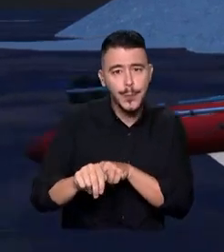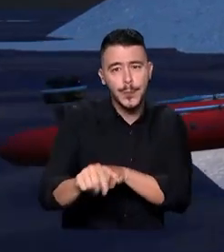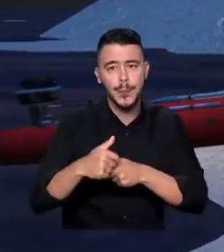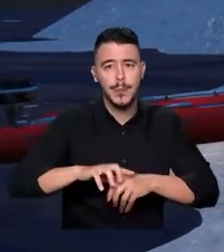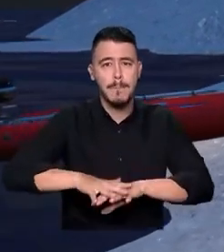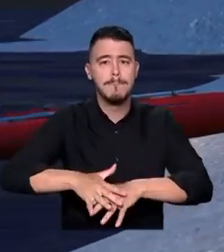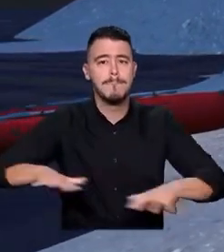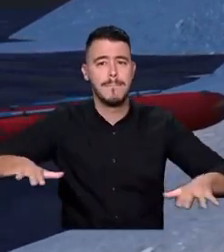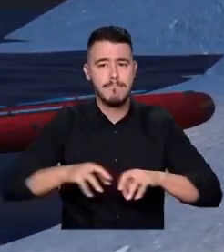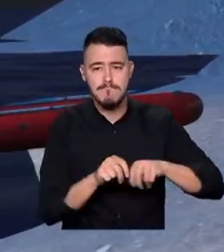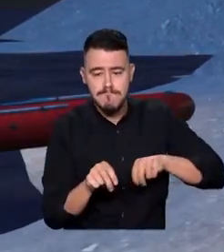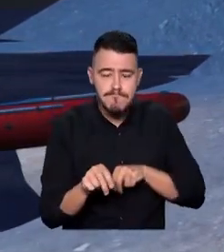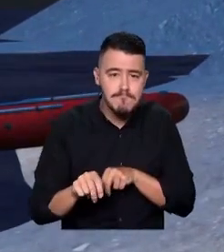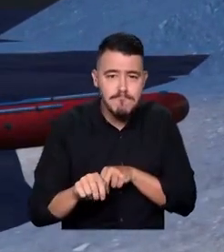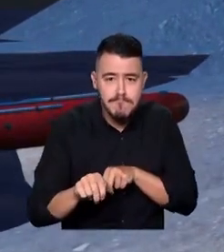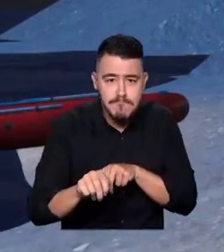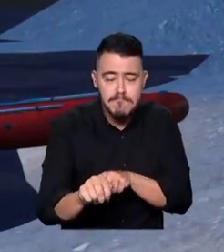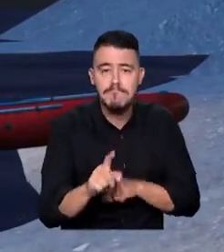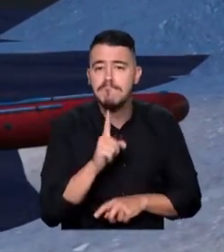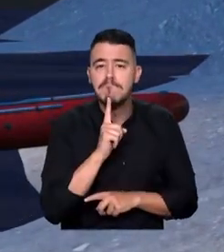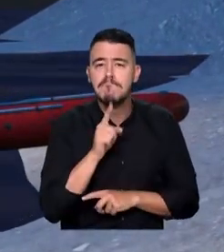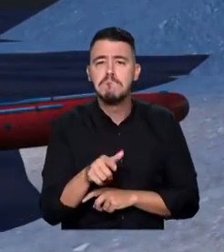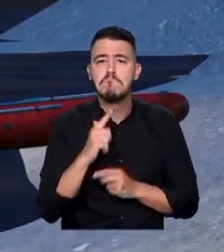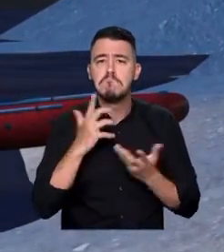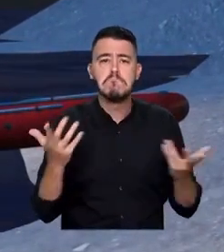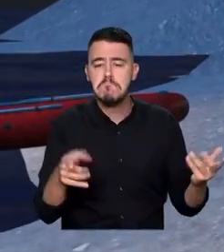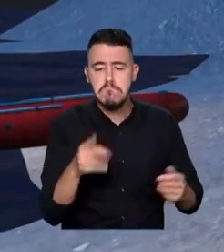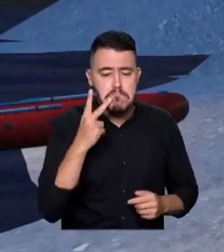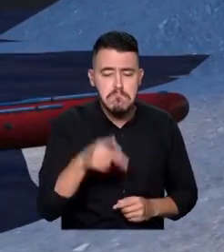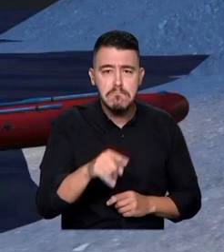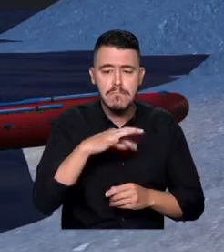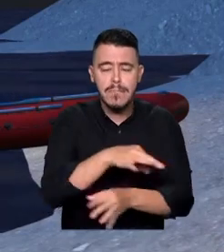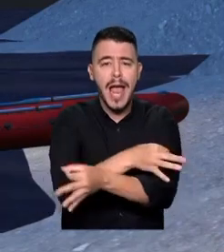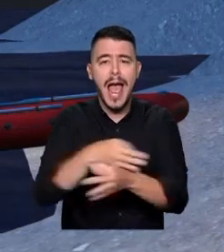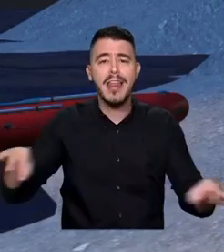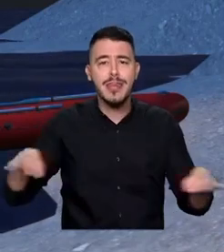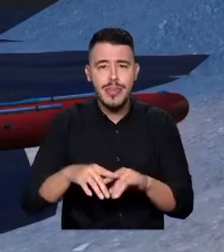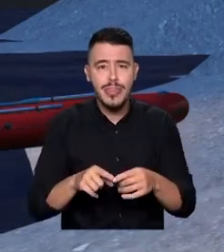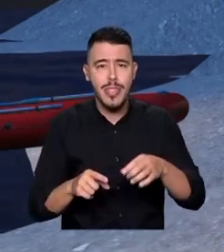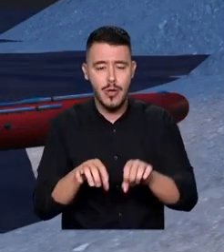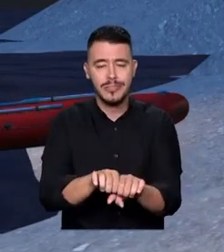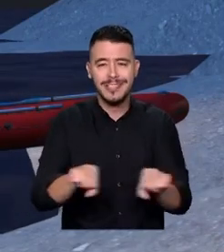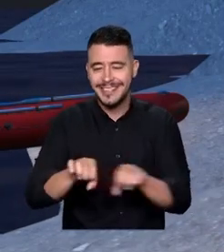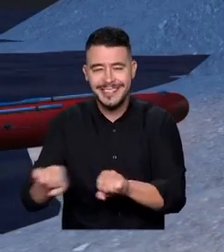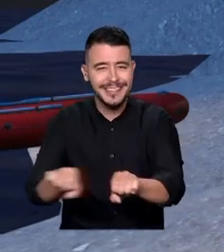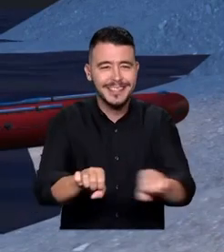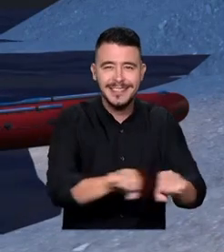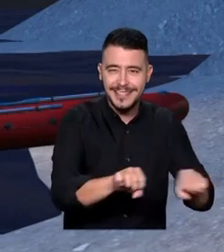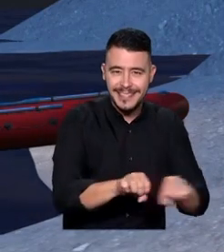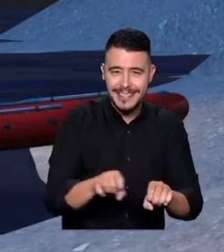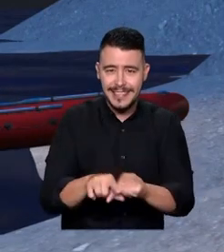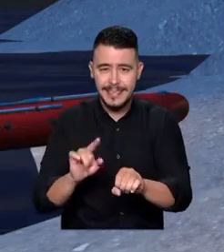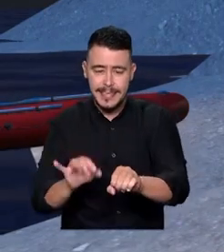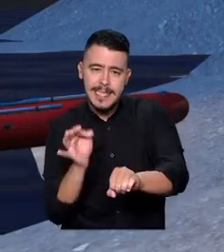βγουν, πηγαίνουν σε κάποιο σημείο και αρχίζουν να ανάβουν τις